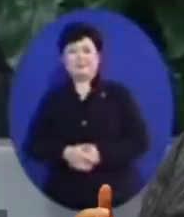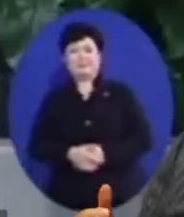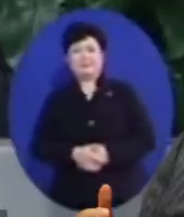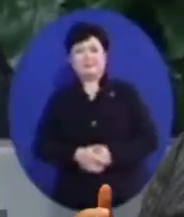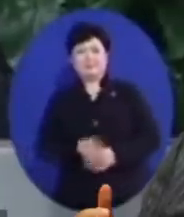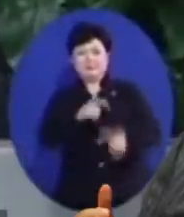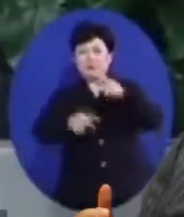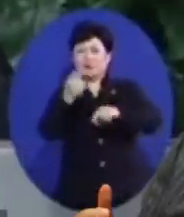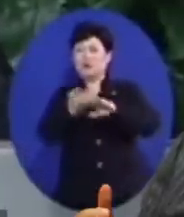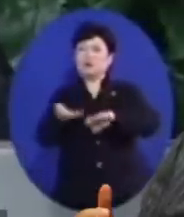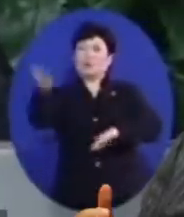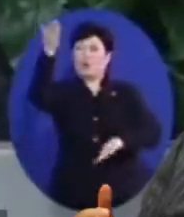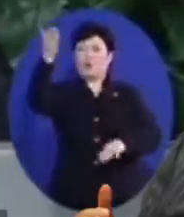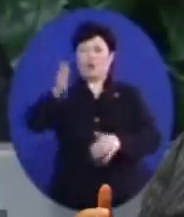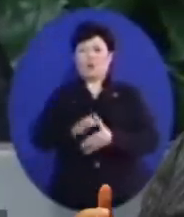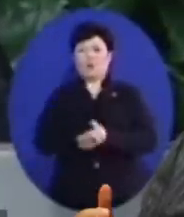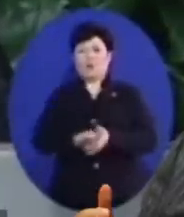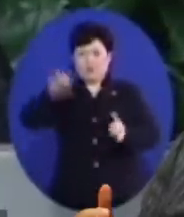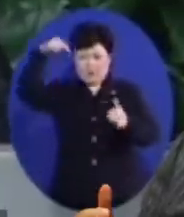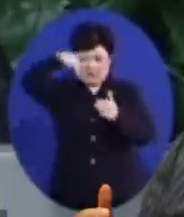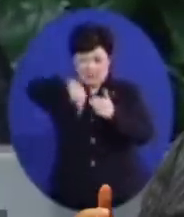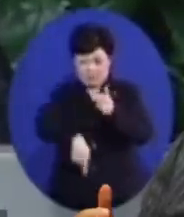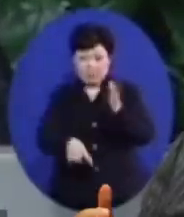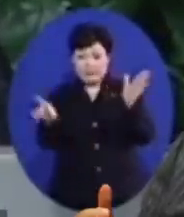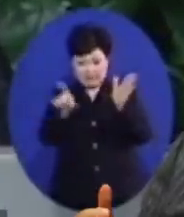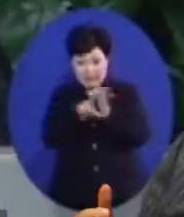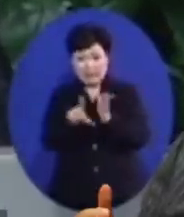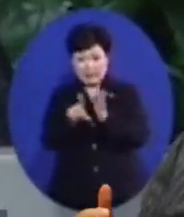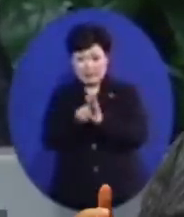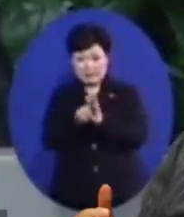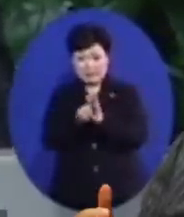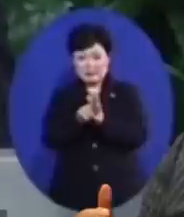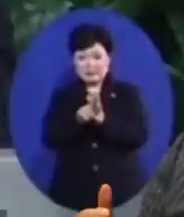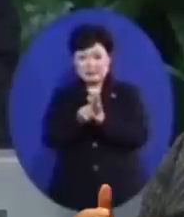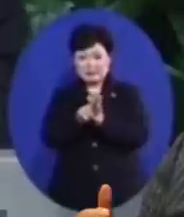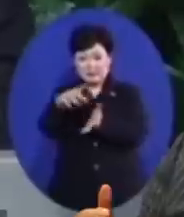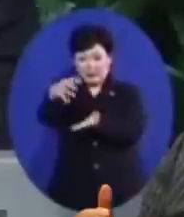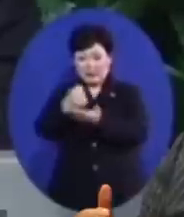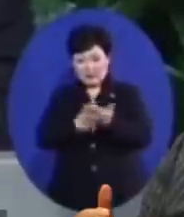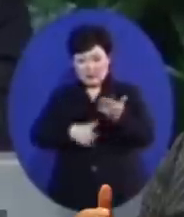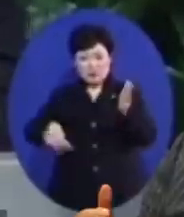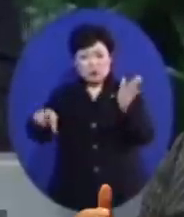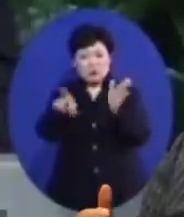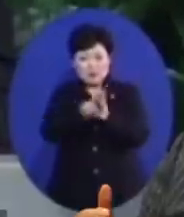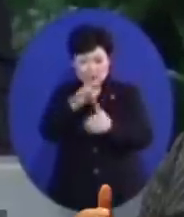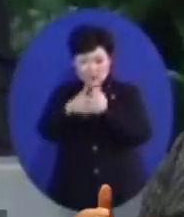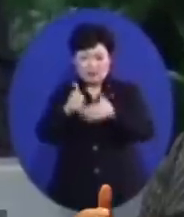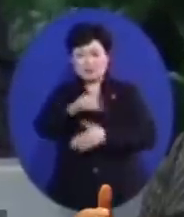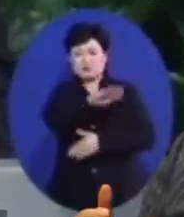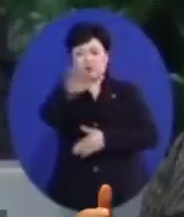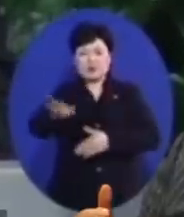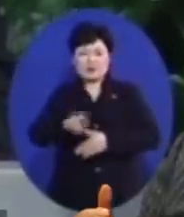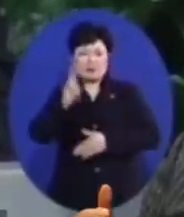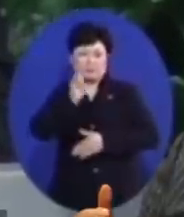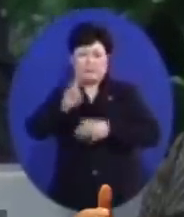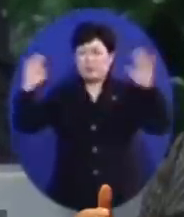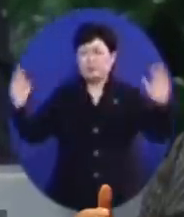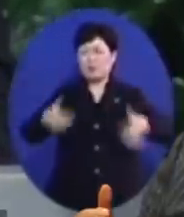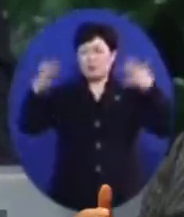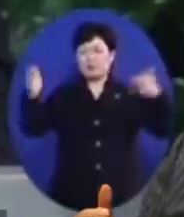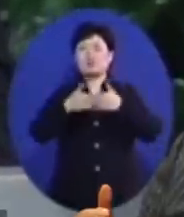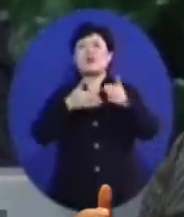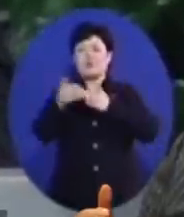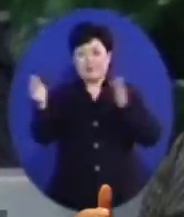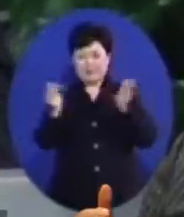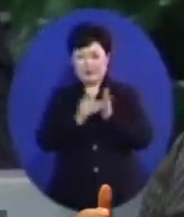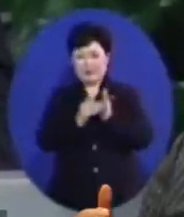더 높고 깊은 신앙을 갖게 하기 위해서 하나님께서 우리에게 폭풍우를 통하게 하는 것입니다.